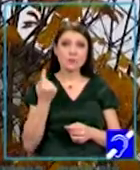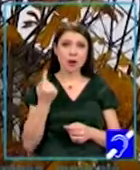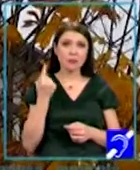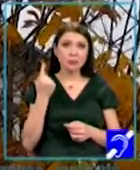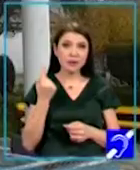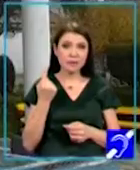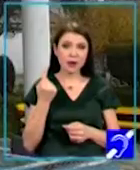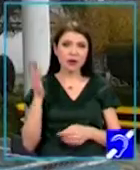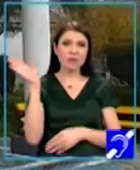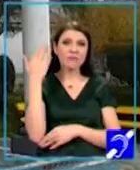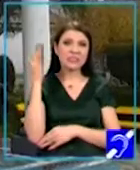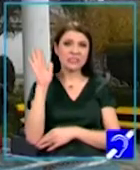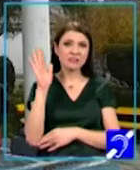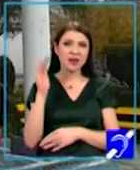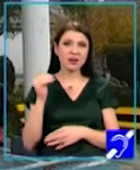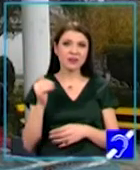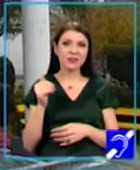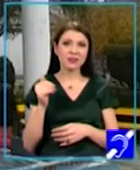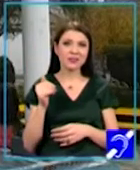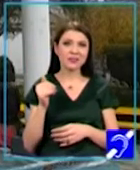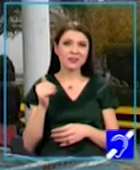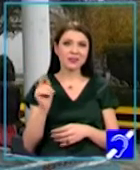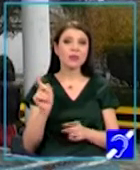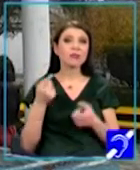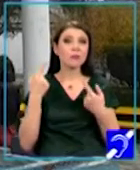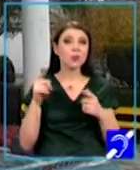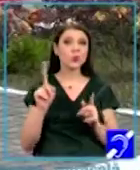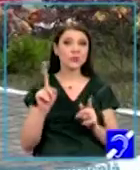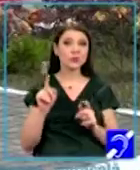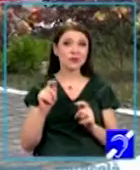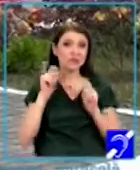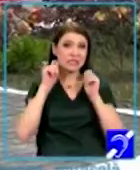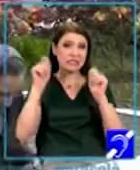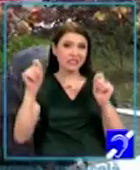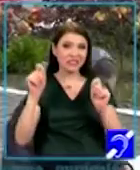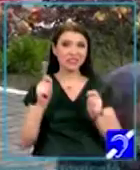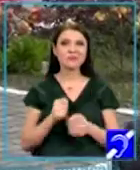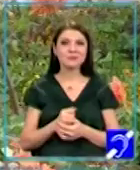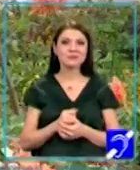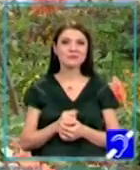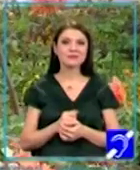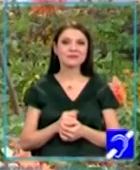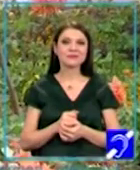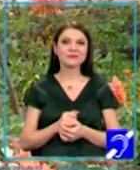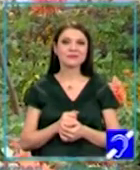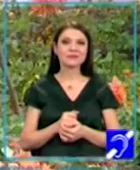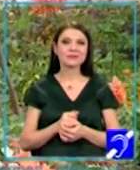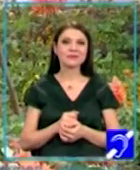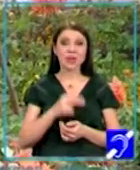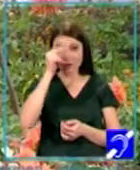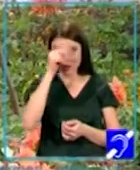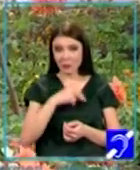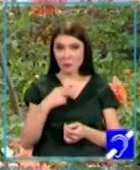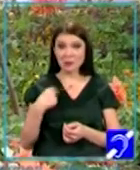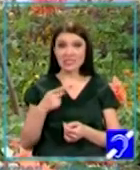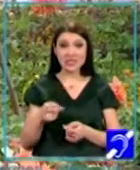prima ediție de muzică sacră în